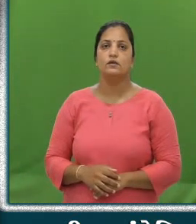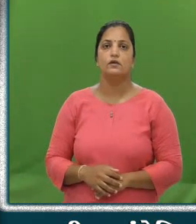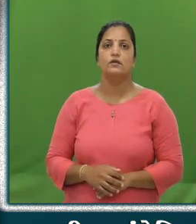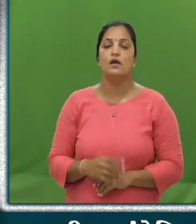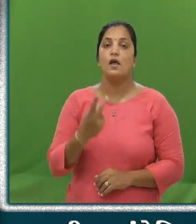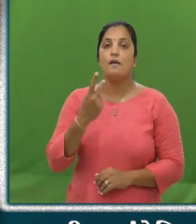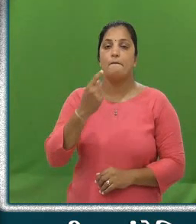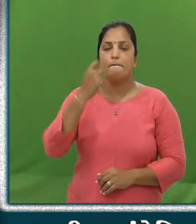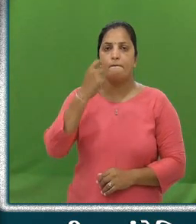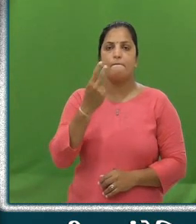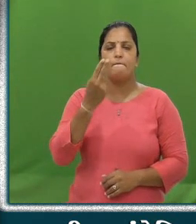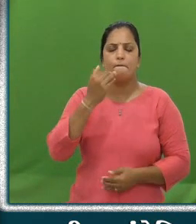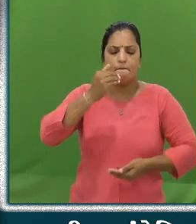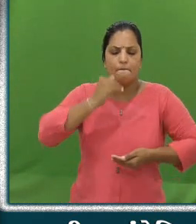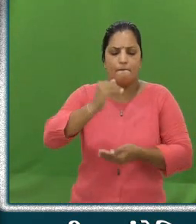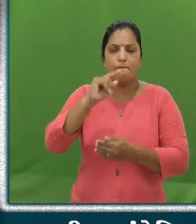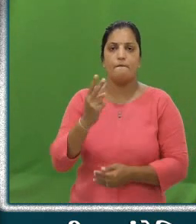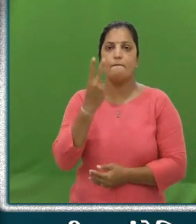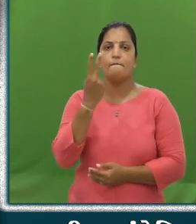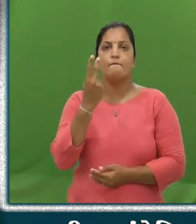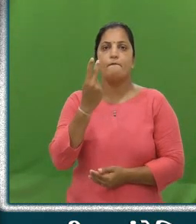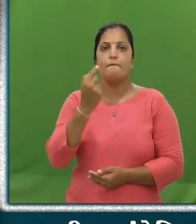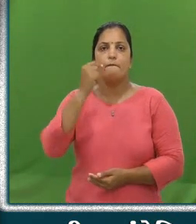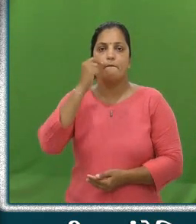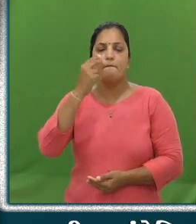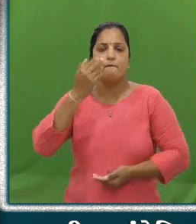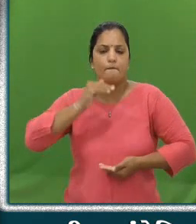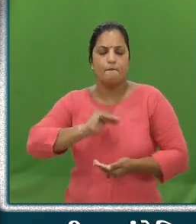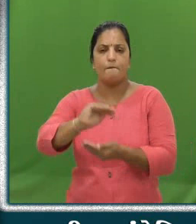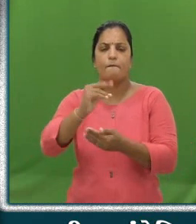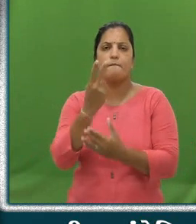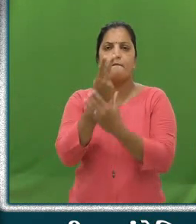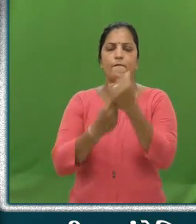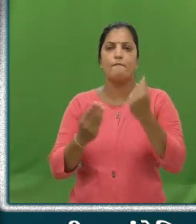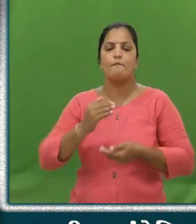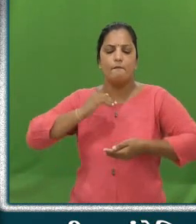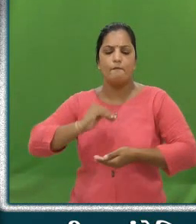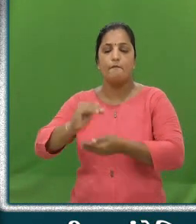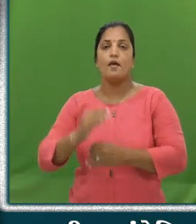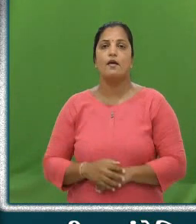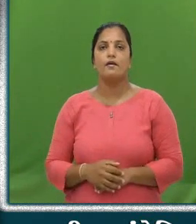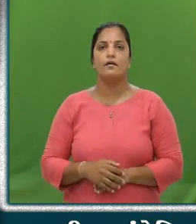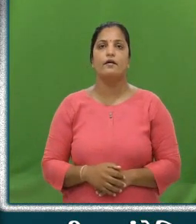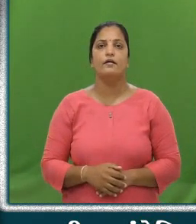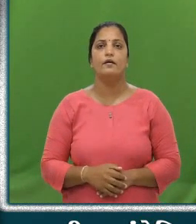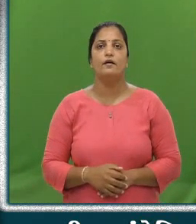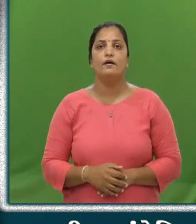જુડવા બાળક કઈ રીતે થાય છે જુડવા બાળક એટલે જ એક વાત કહું તો માતાના જે ઘણી વખત શું થાય છે કે